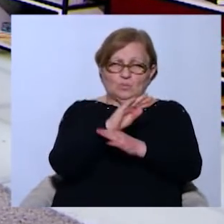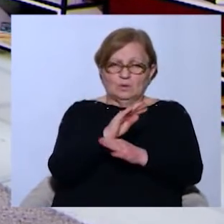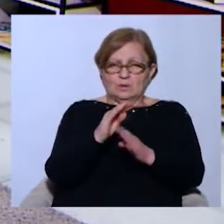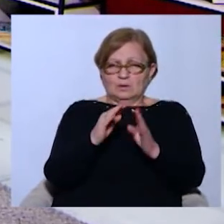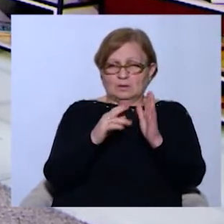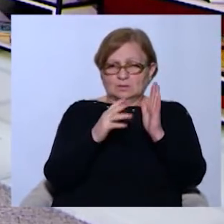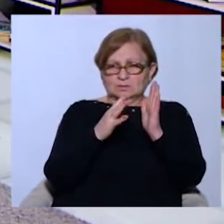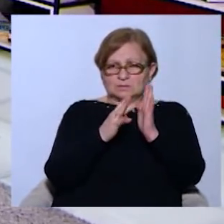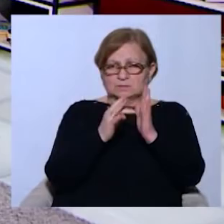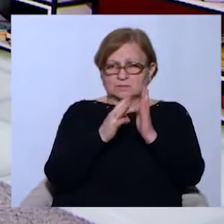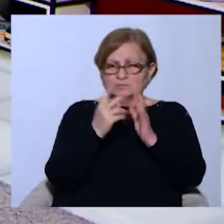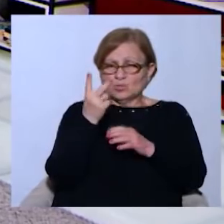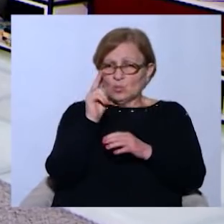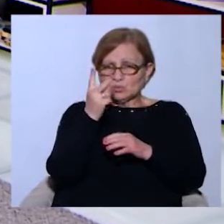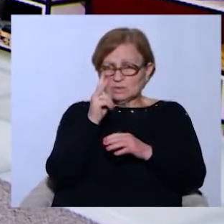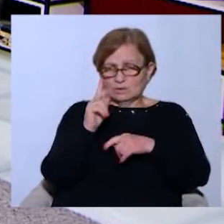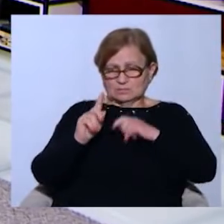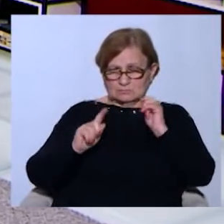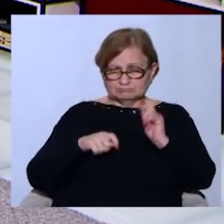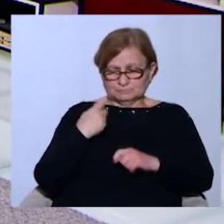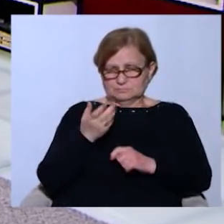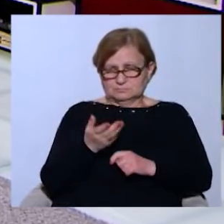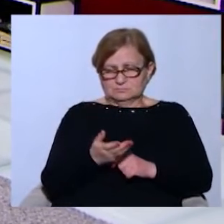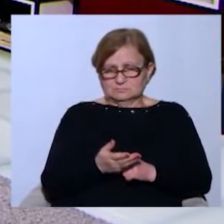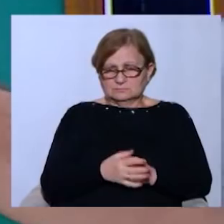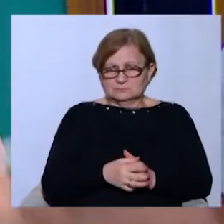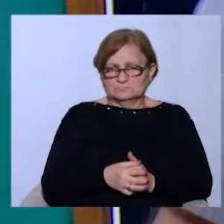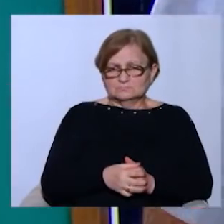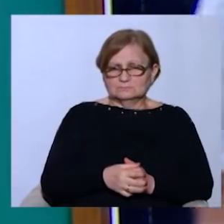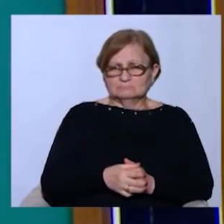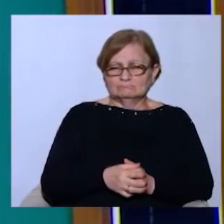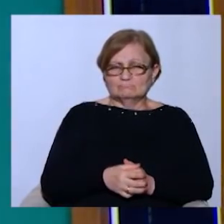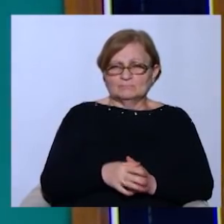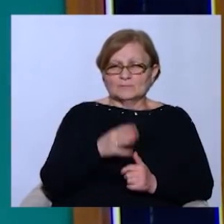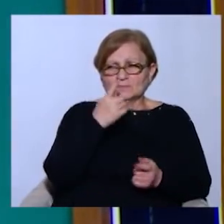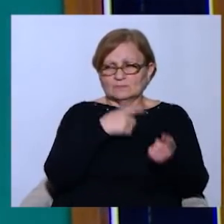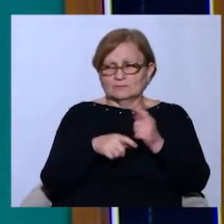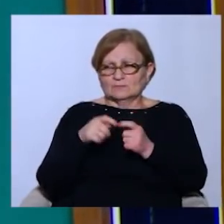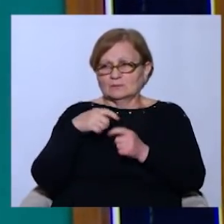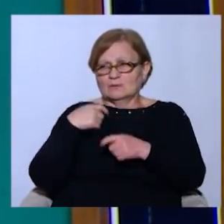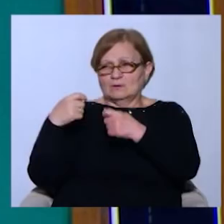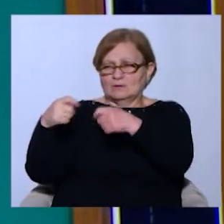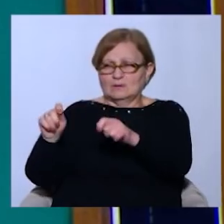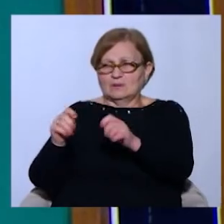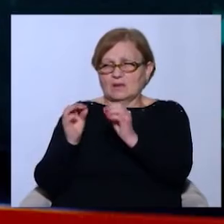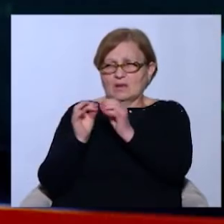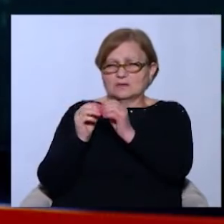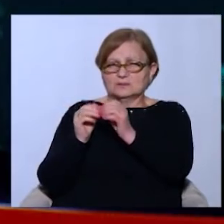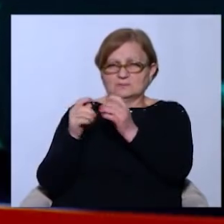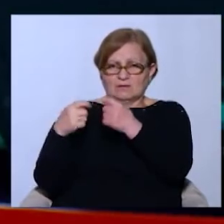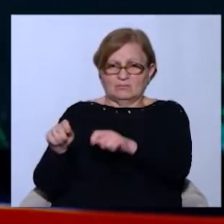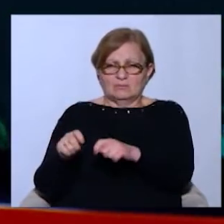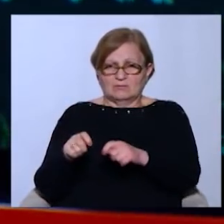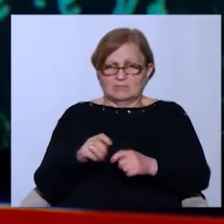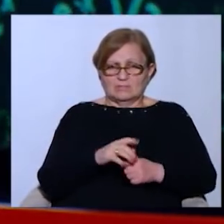ვყიდულობ, 7 ლარიან ქუდს 2 ლარი წავაგეო, ამბობენ. და შემდეგ გამოვედი და 9 ლარად ნაკიდი ქუდი 10-ად გავყიდეო.